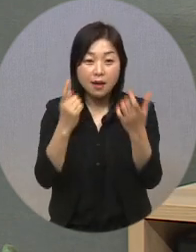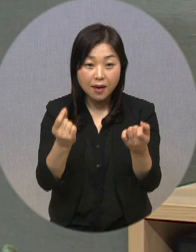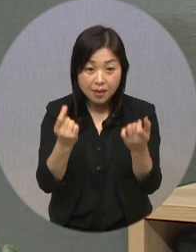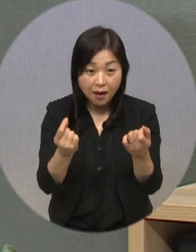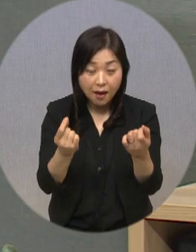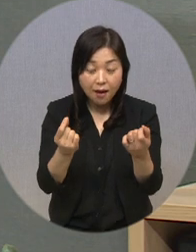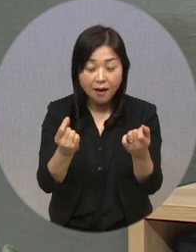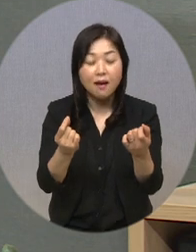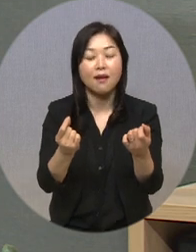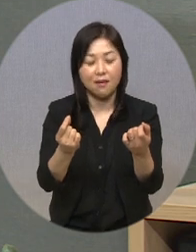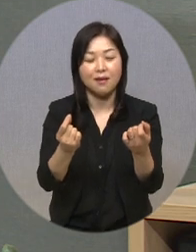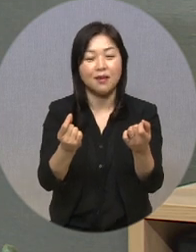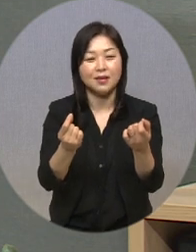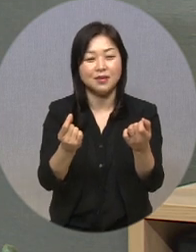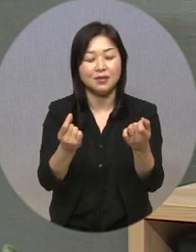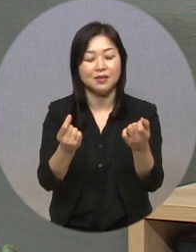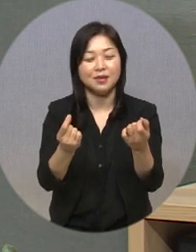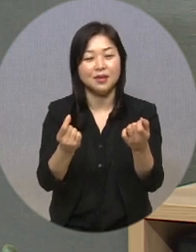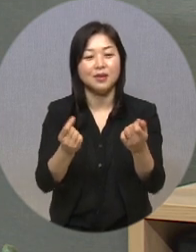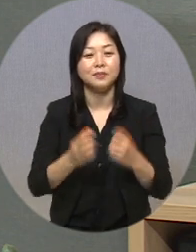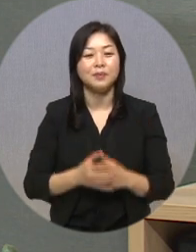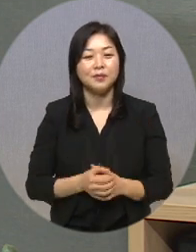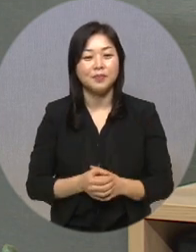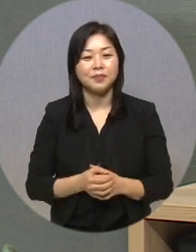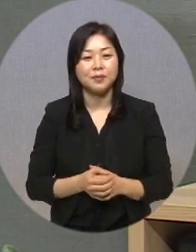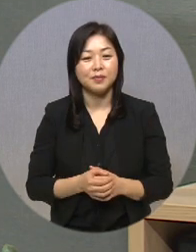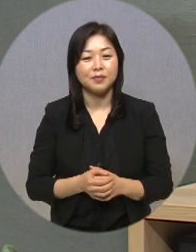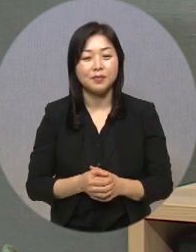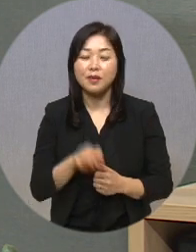일이 벌어진 거라고 봐야죠. 그게